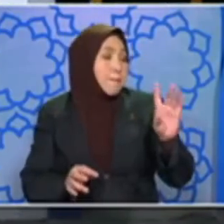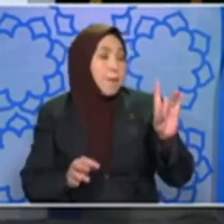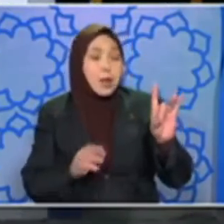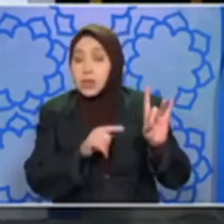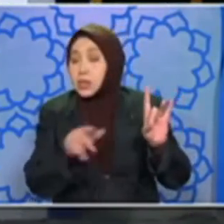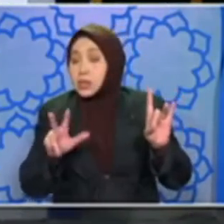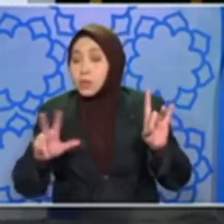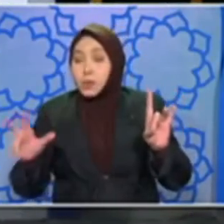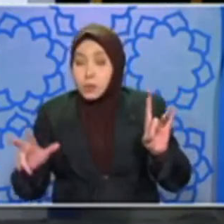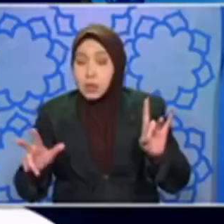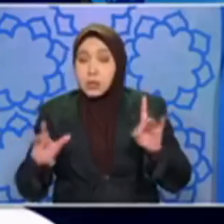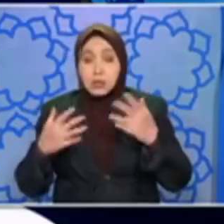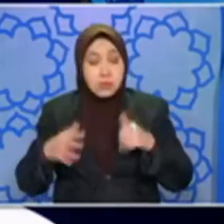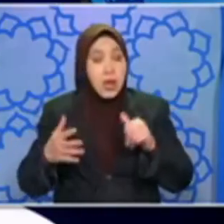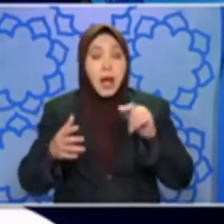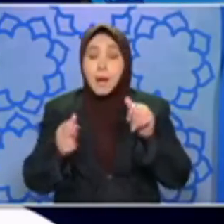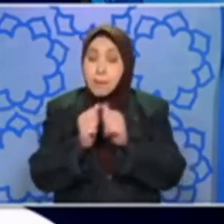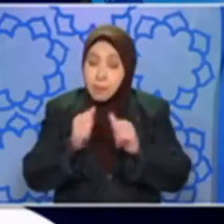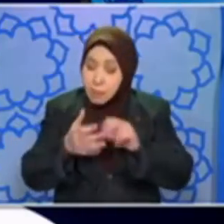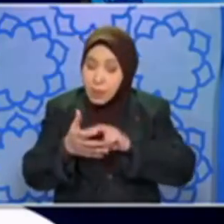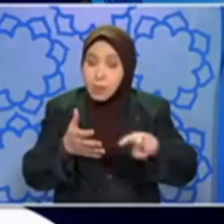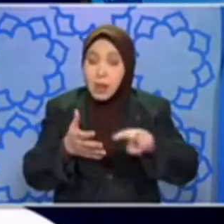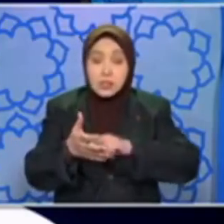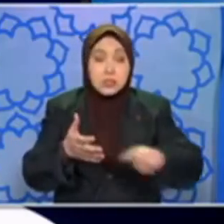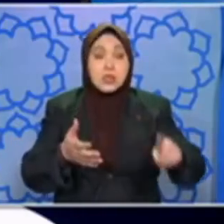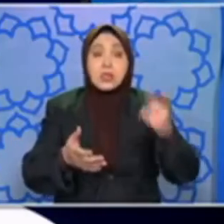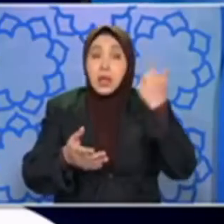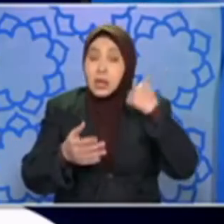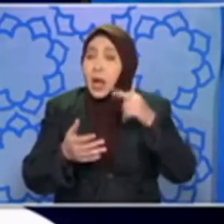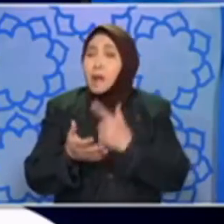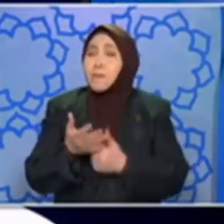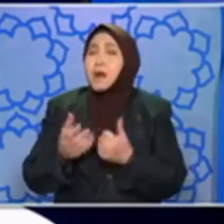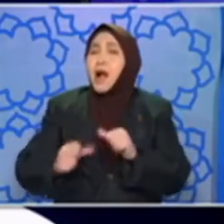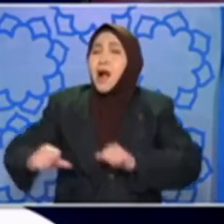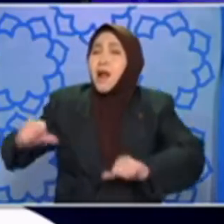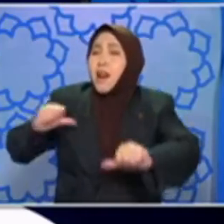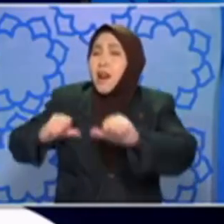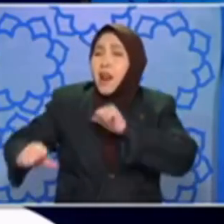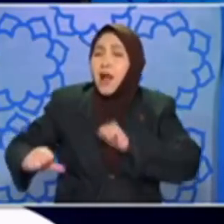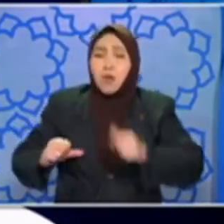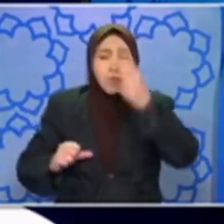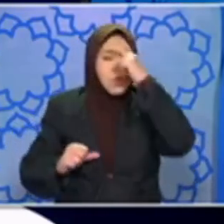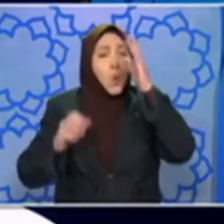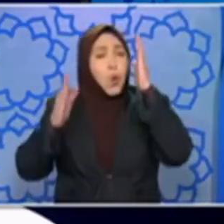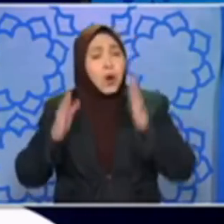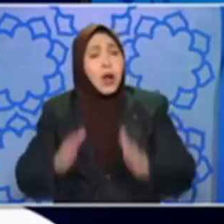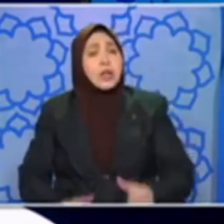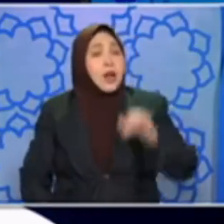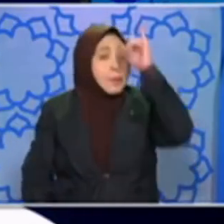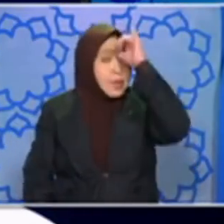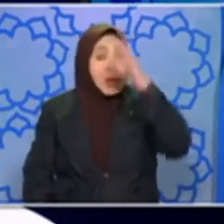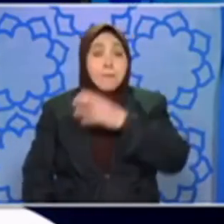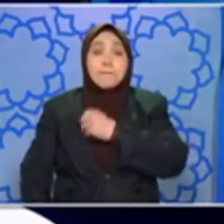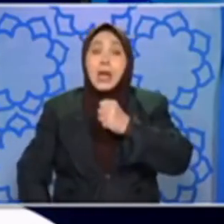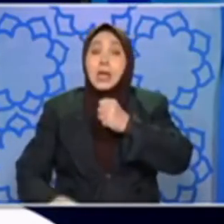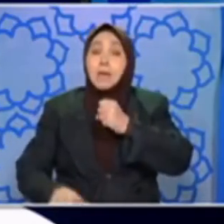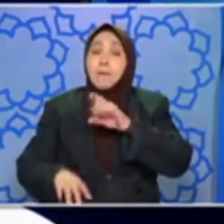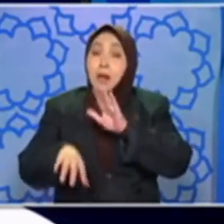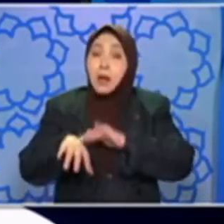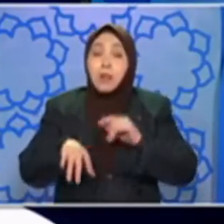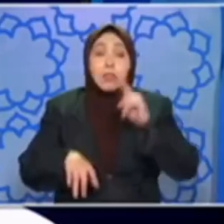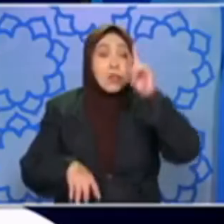Ya, kita bersama membaca sebentar tadi menyambung kepada apakah akhlak bagi seorang yang beriman kepada Allah Subhanahu Wa